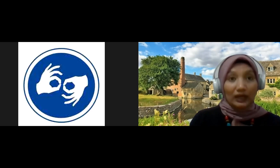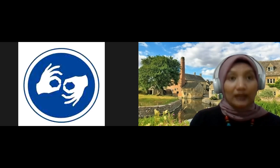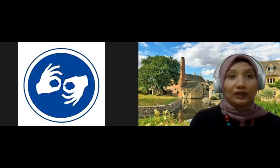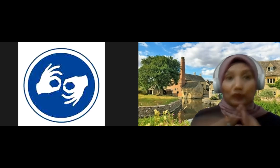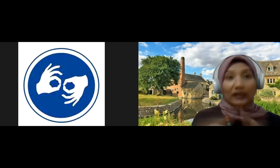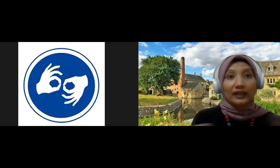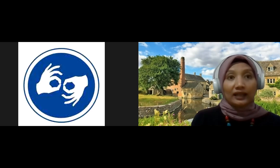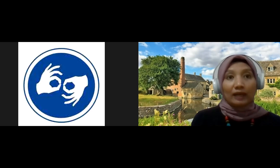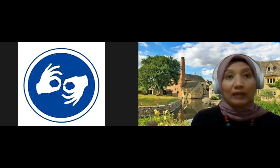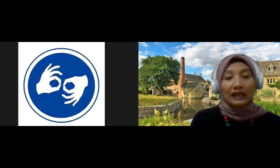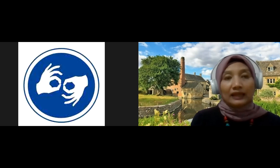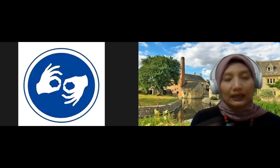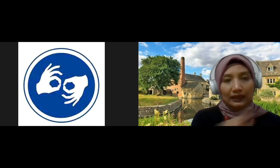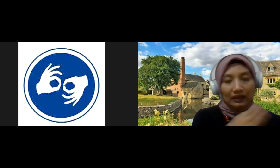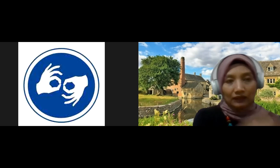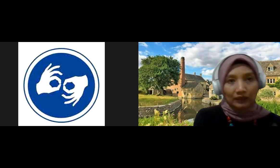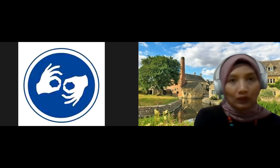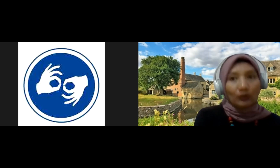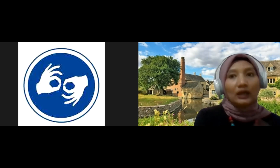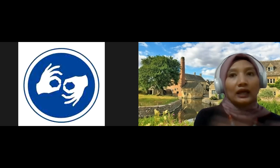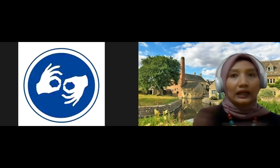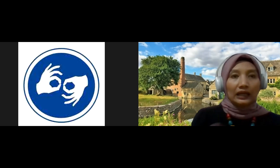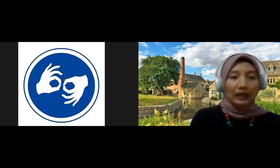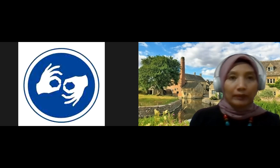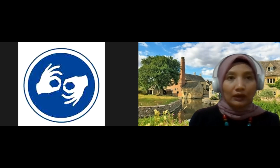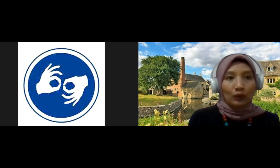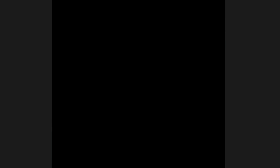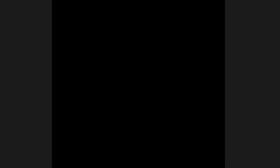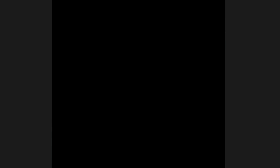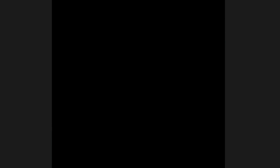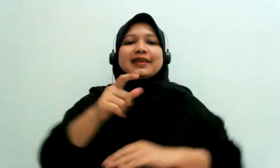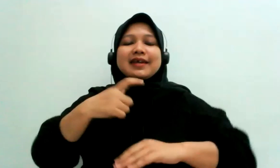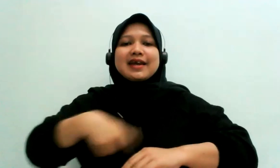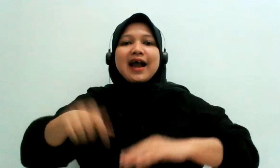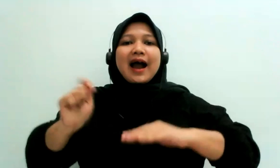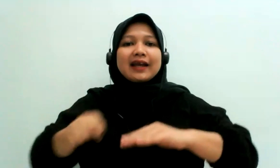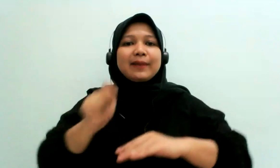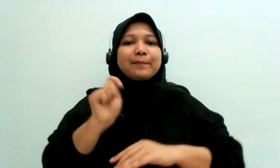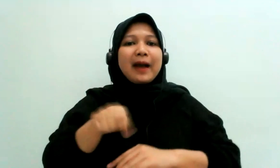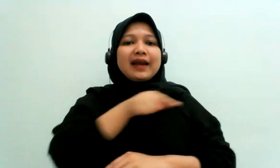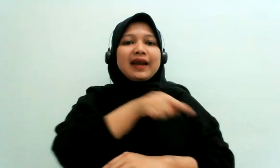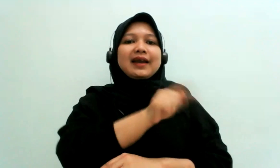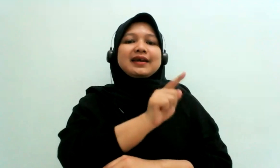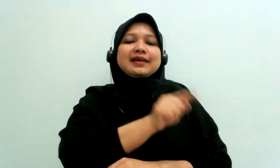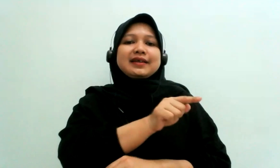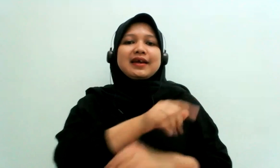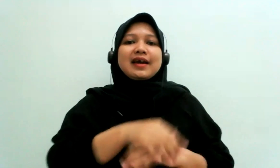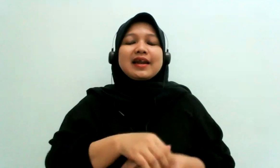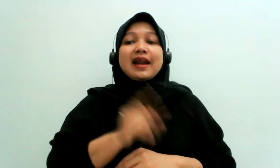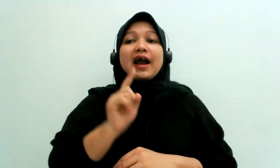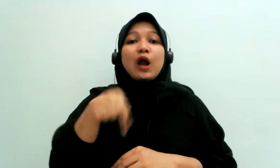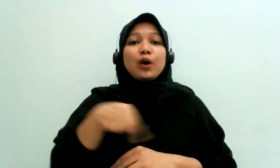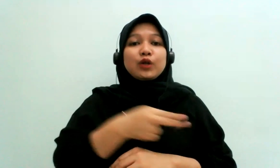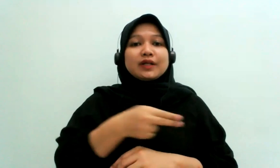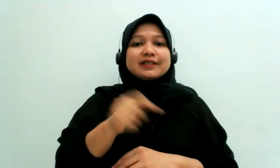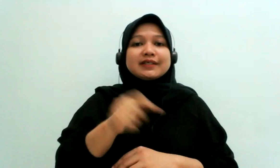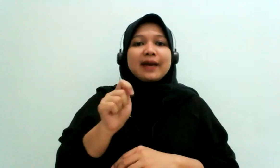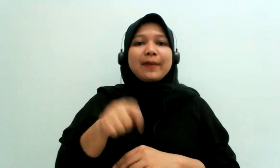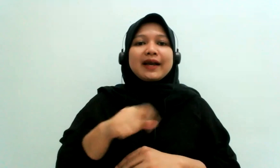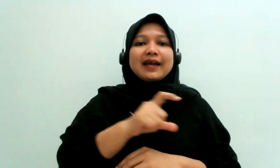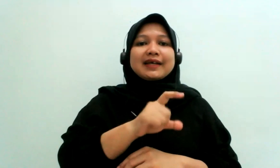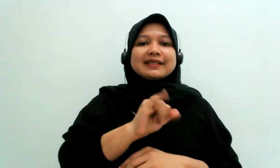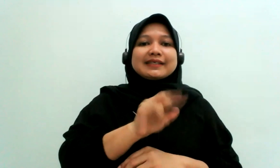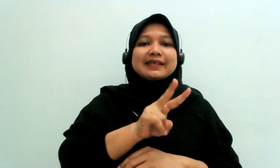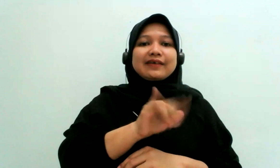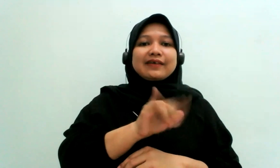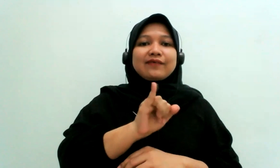digunakan gitu ya kira-kira bedanya antara civil law dan common law dan Indonesia itu kebetulan adalah civil law biasanya yang